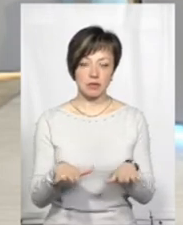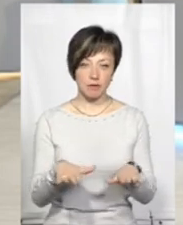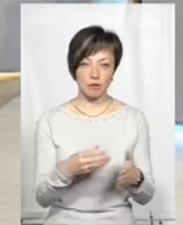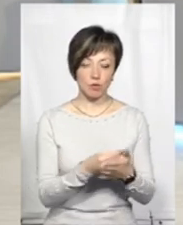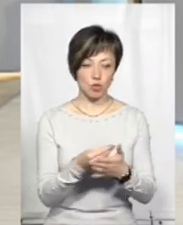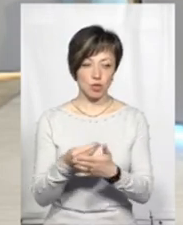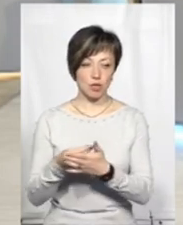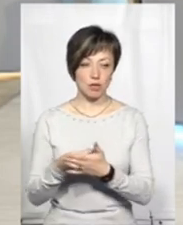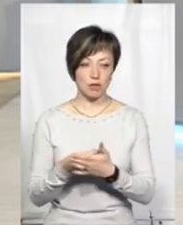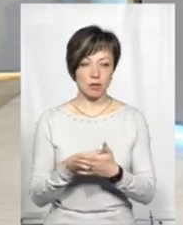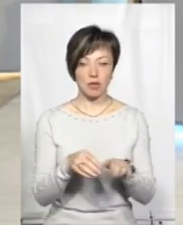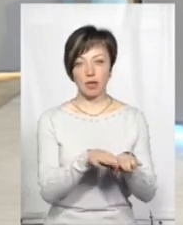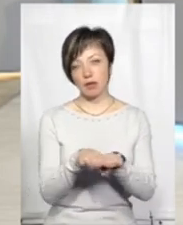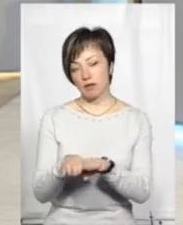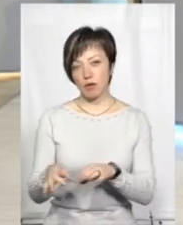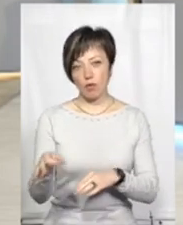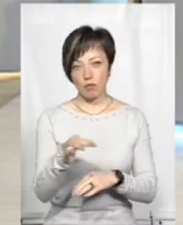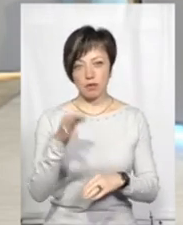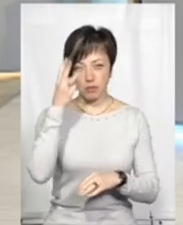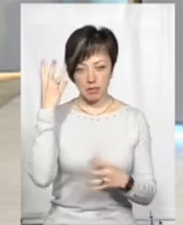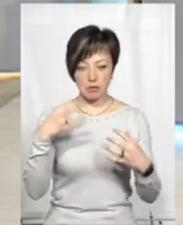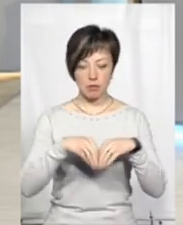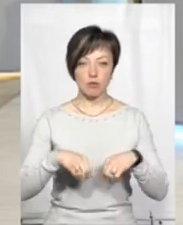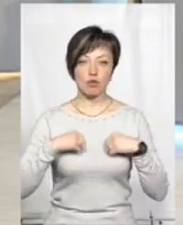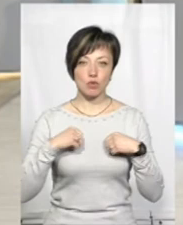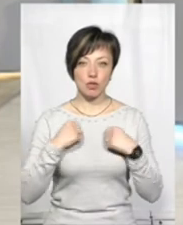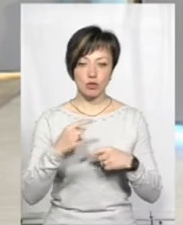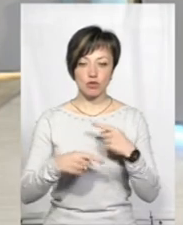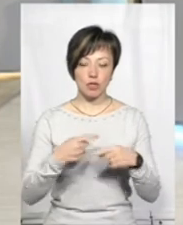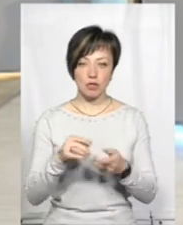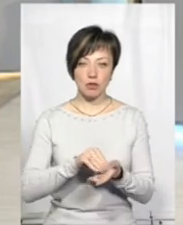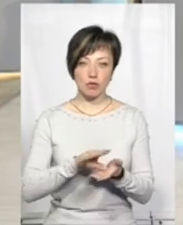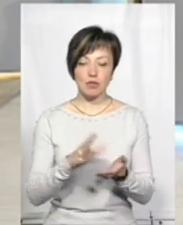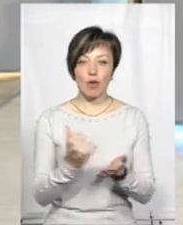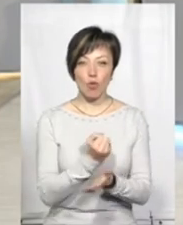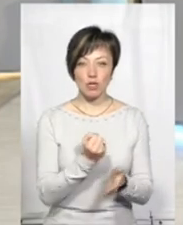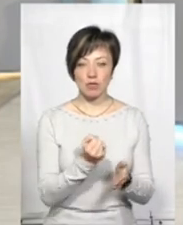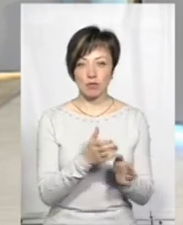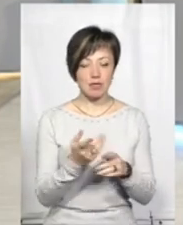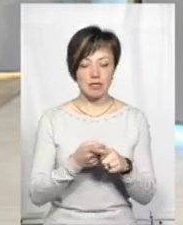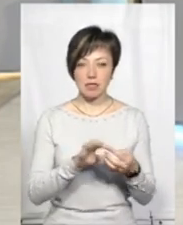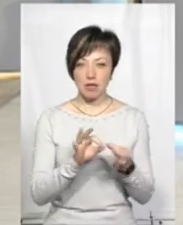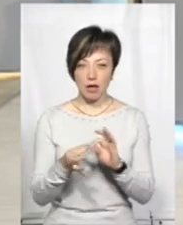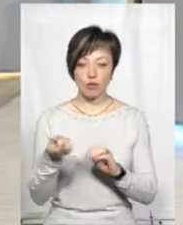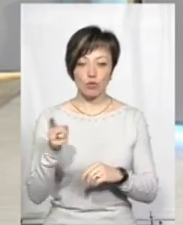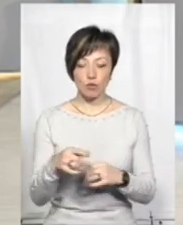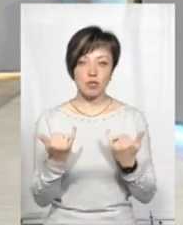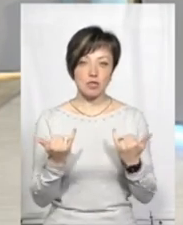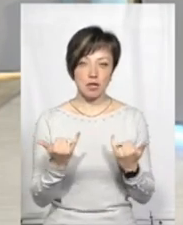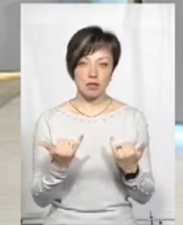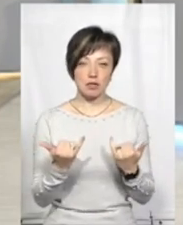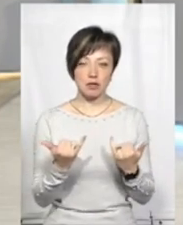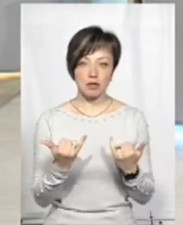місцеві бюджети, скажімо, на рівні Хмельниччини, навіть там спільними зусиллями через знаходження якихось механізмів, це складно. І тому там